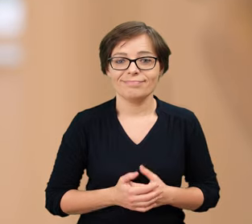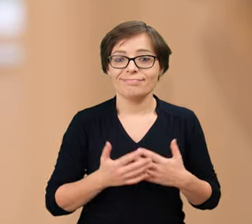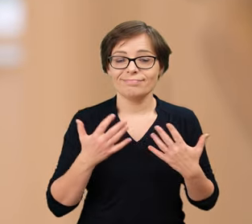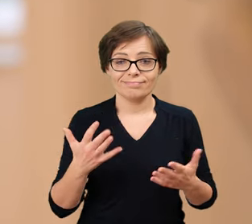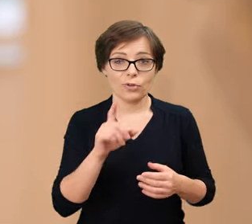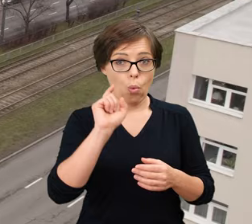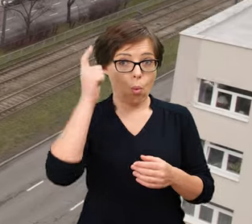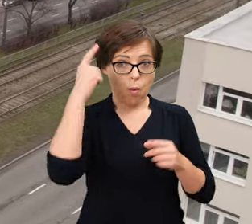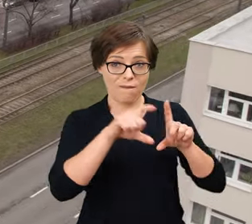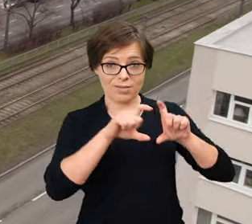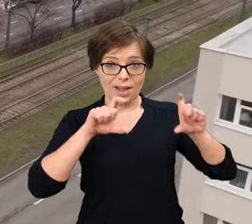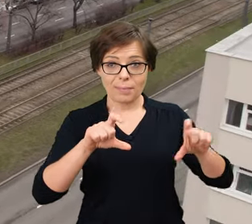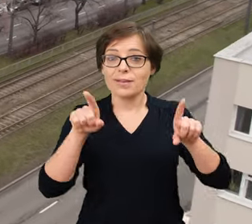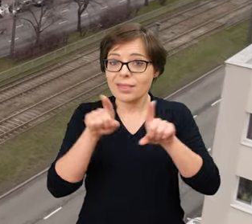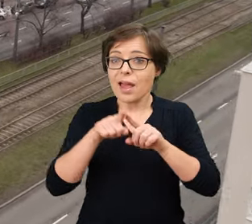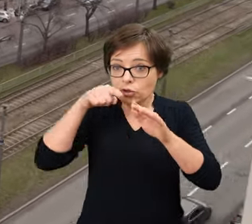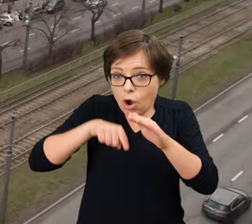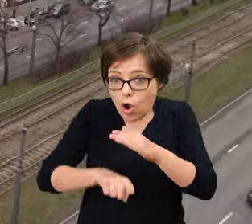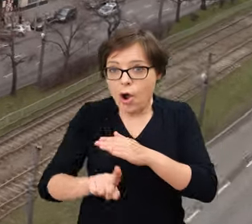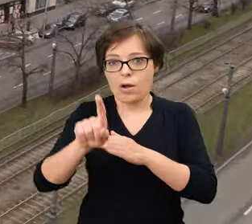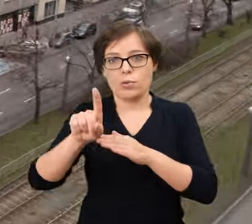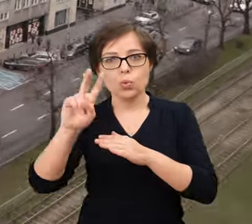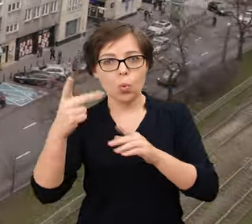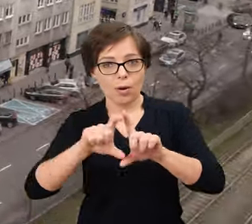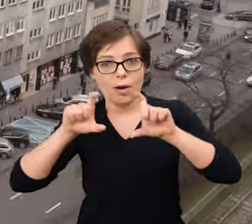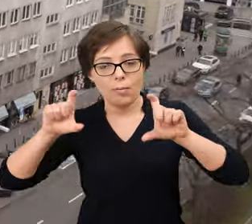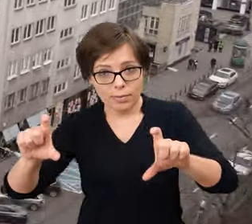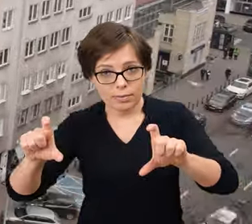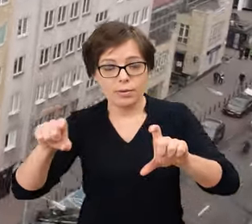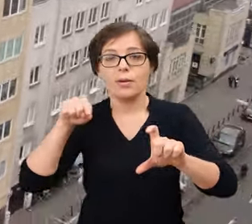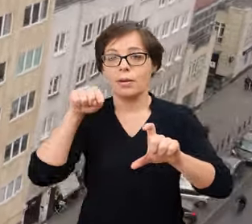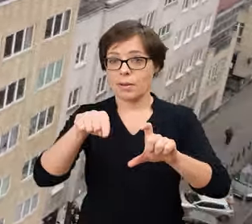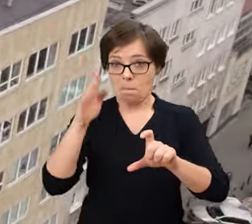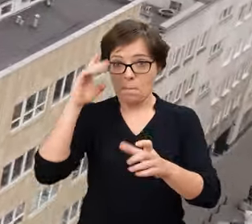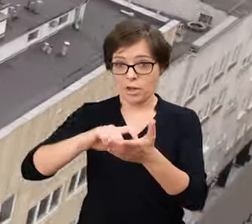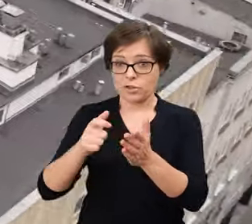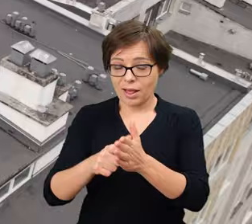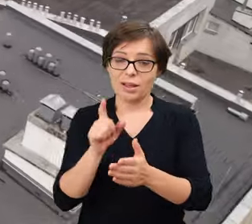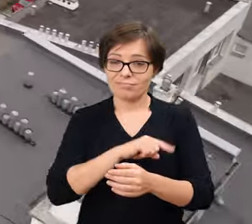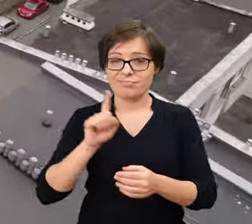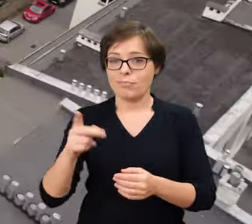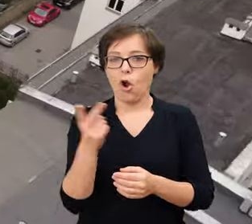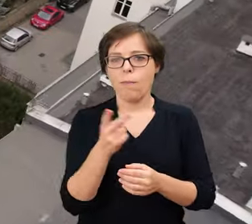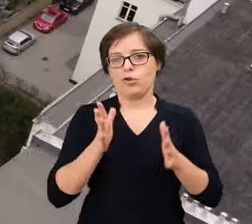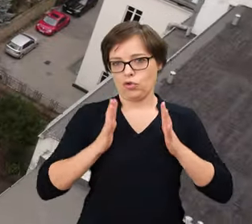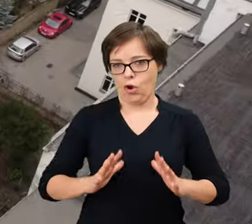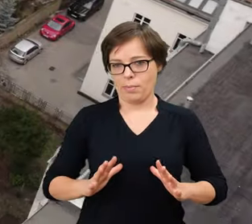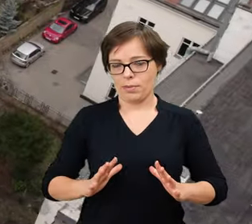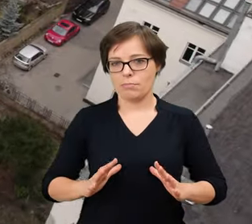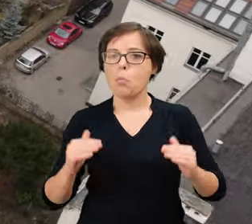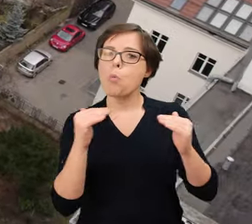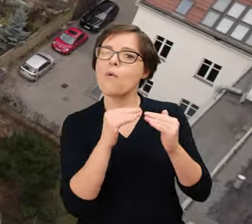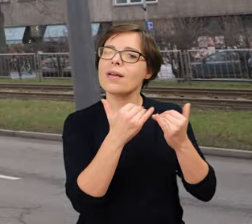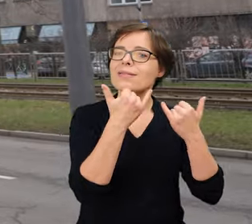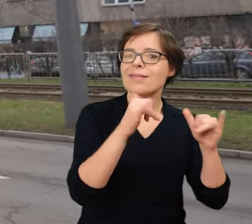Zarówno kamienica frontowa, jak i oficyna, w której znajduje się to mieszkanie, są dość skromne, szczególnie w porównaniu z kamienicami, które